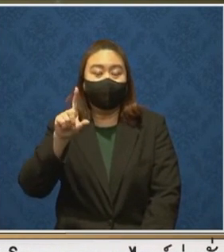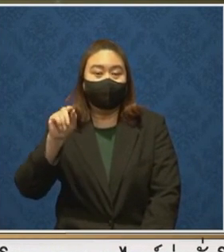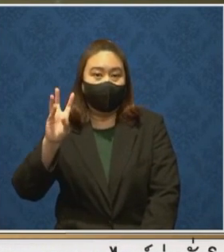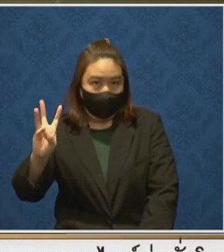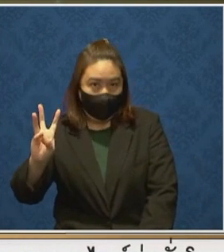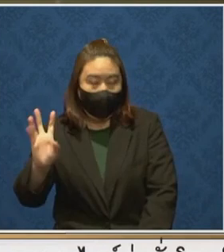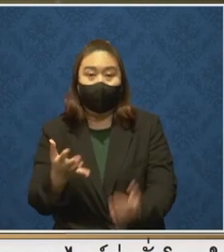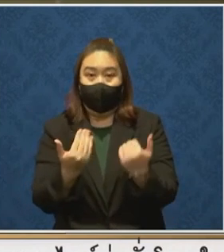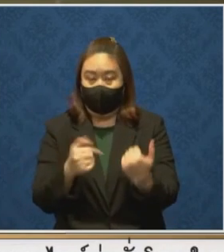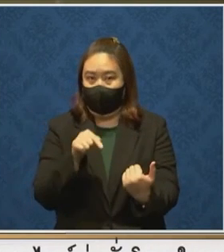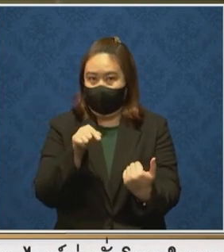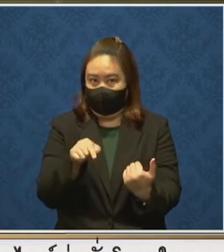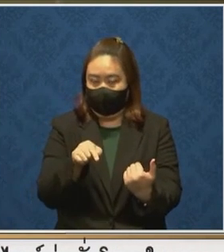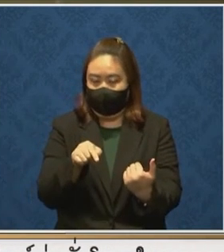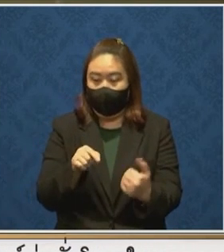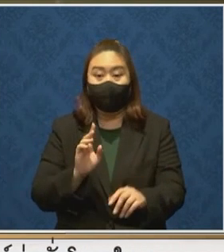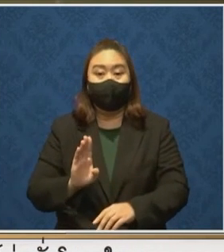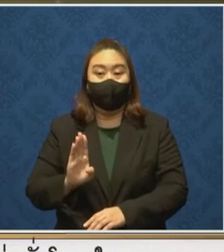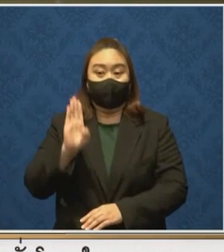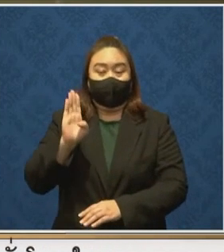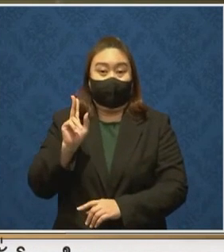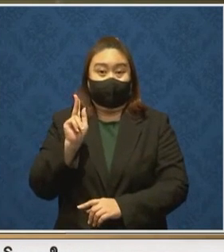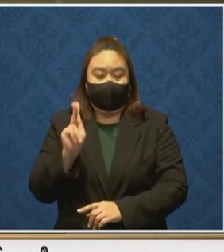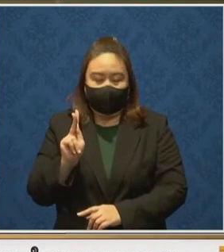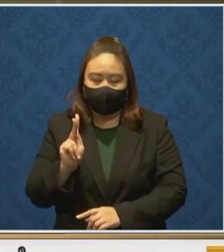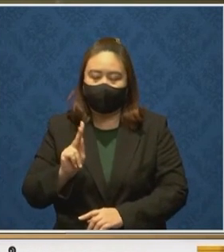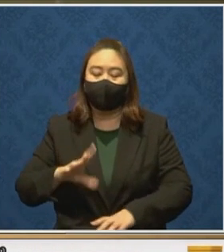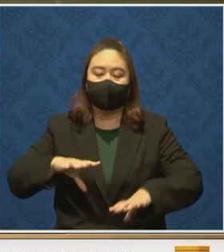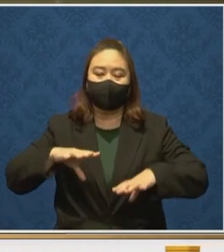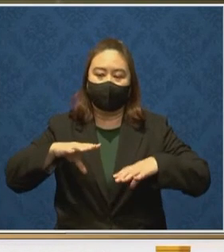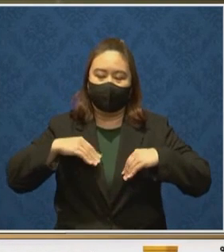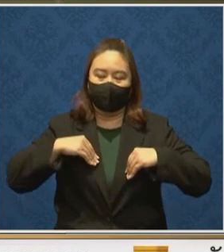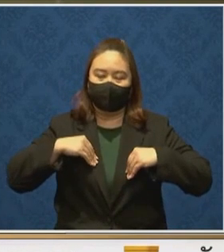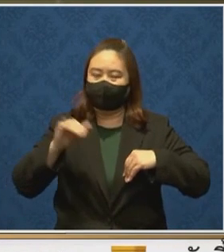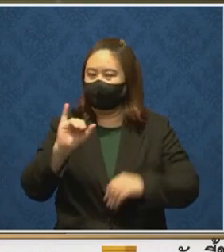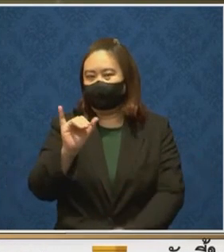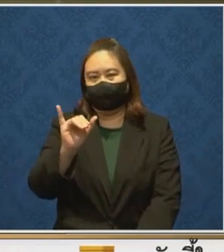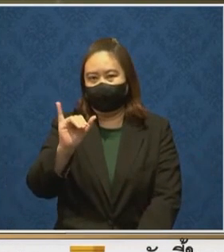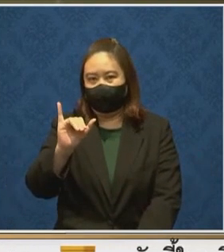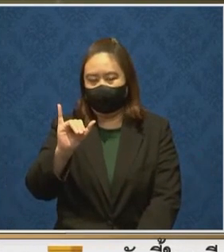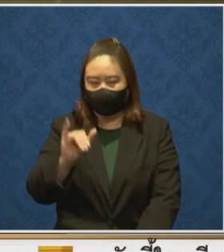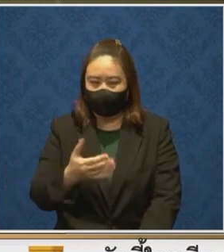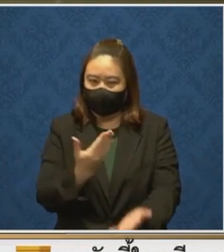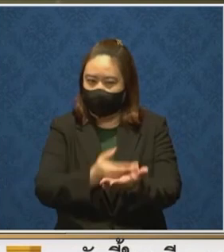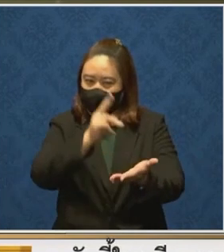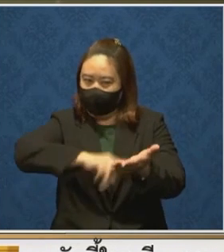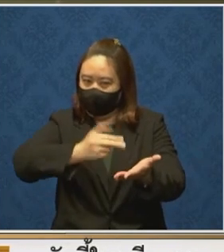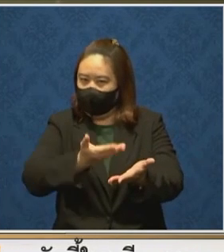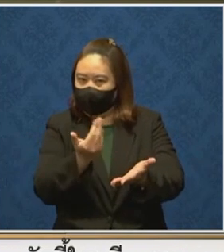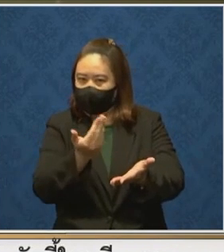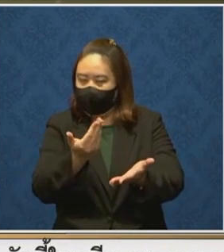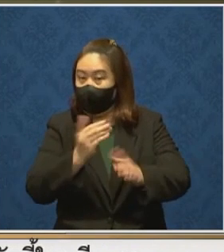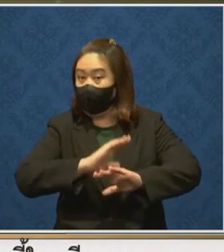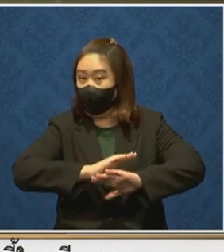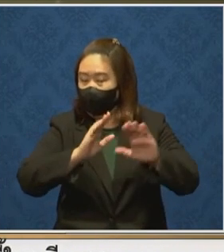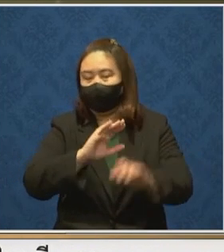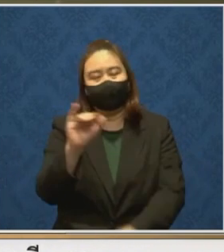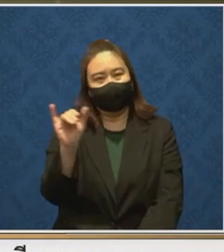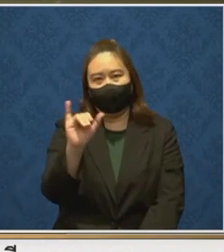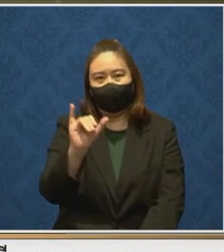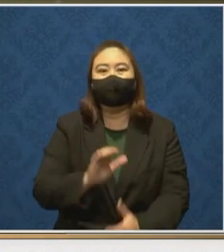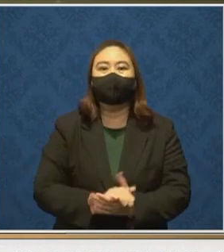ยัไม่ได้ทำใหบริษัท Kingsgate พอใจจนถงขั้นจากยกเลิกการเรีกร้องคาเสียหายตามคำสั่งฟ้องทั้หมด